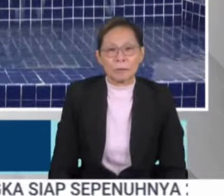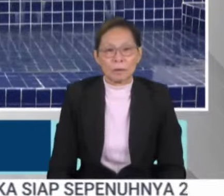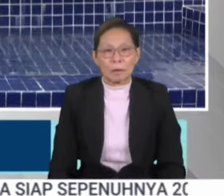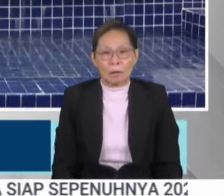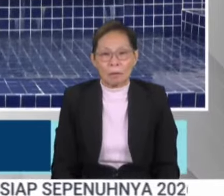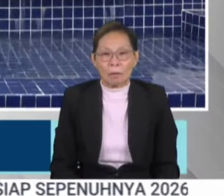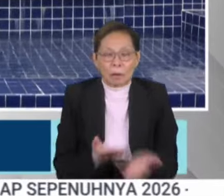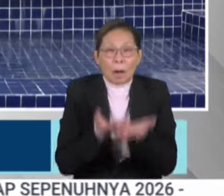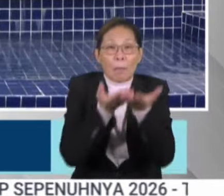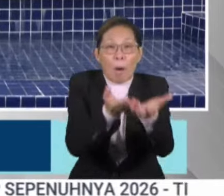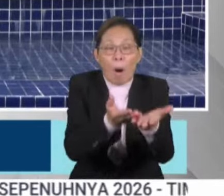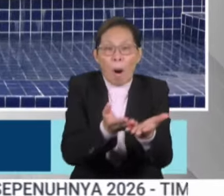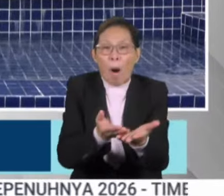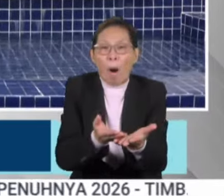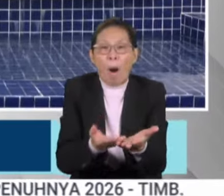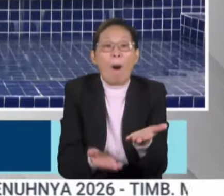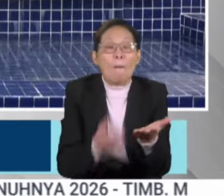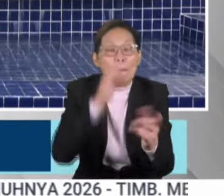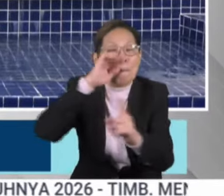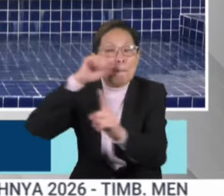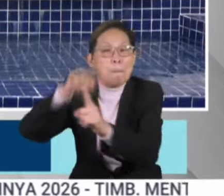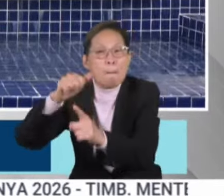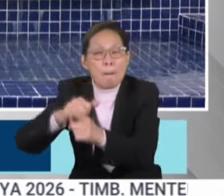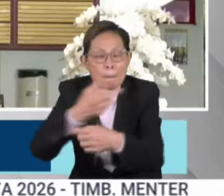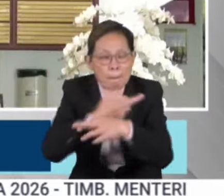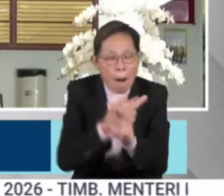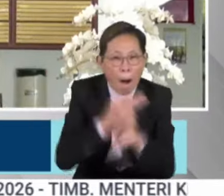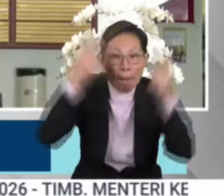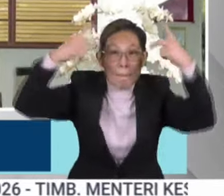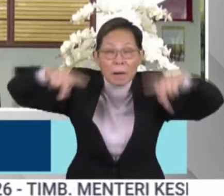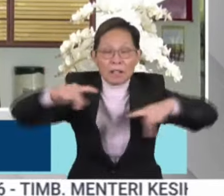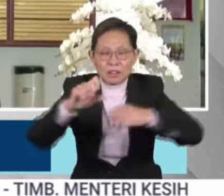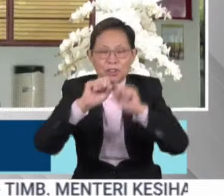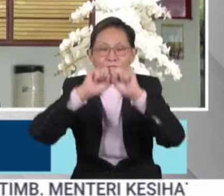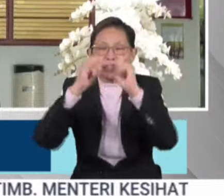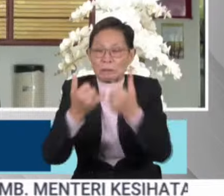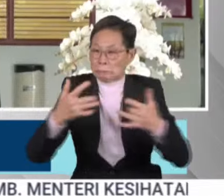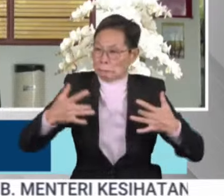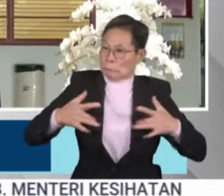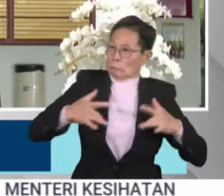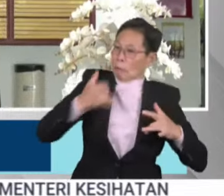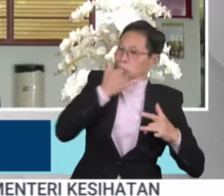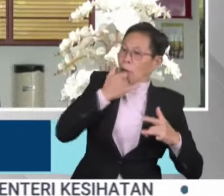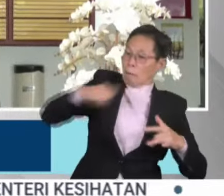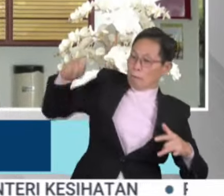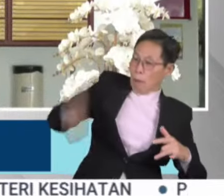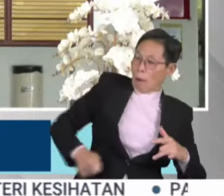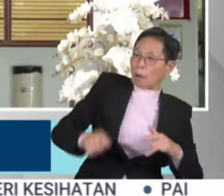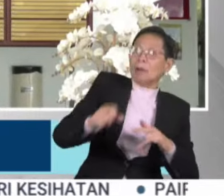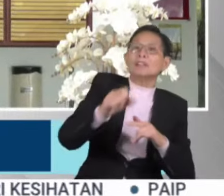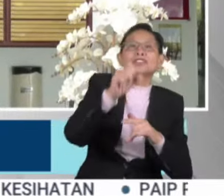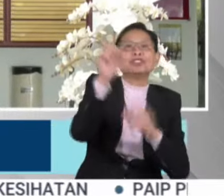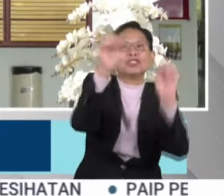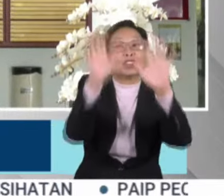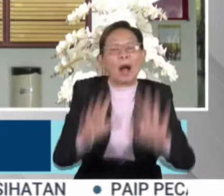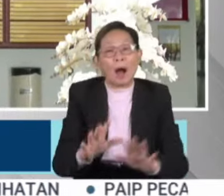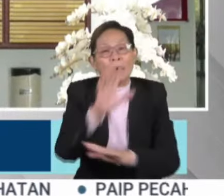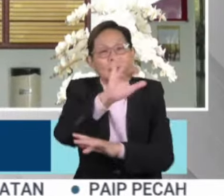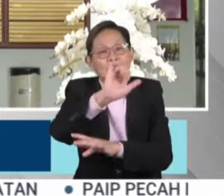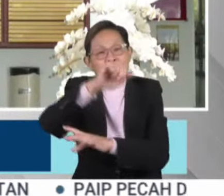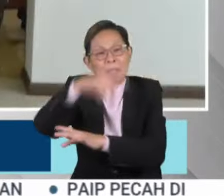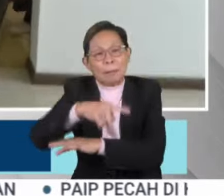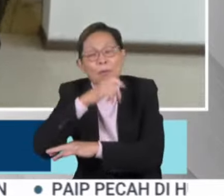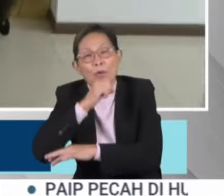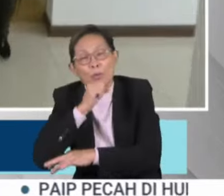Kemuka butiran palsu buat tuntutan kerja pembaikan bot. Pengarah syarikat mengaku tidak bersalah di Mahkamah Session Shah Alam. Yap Sin